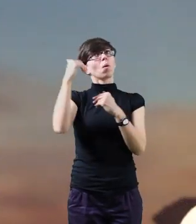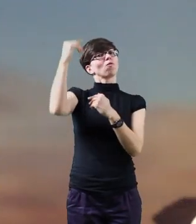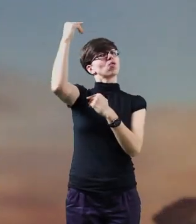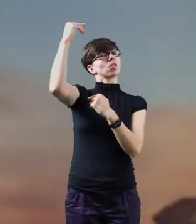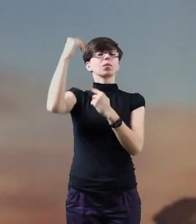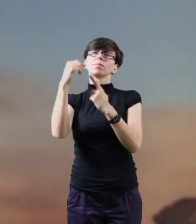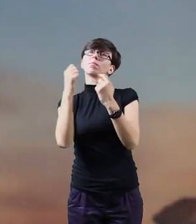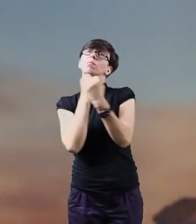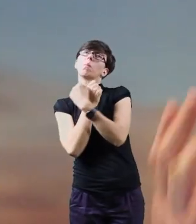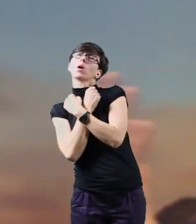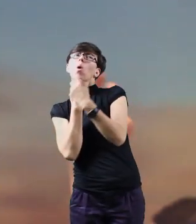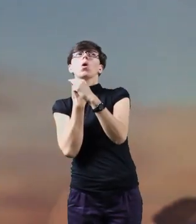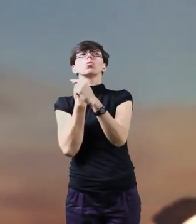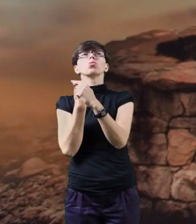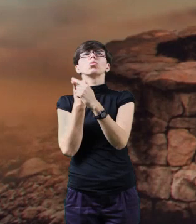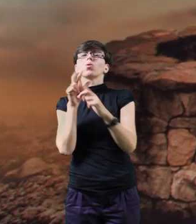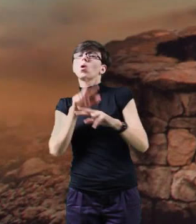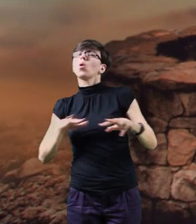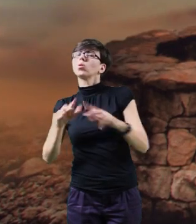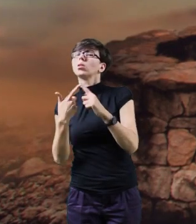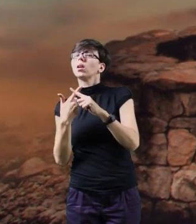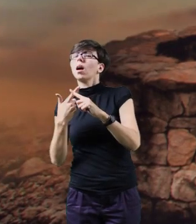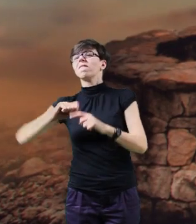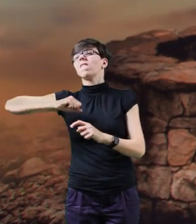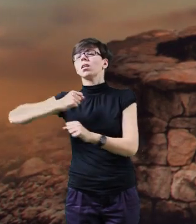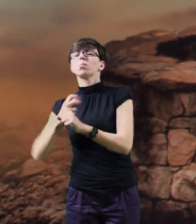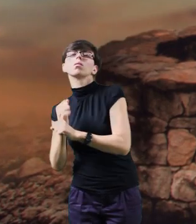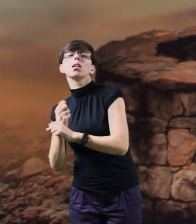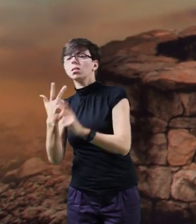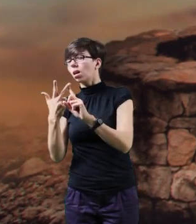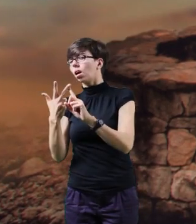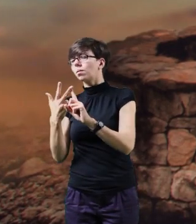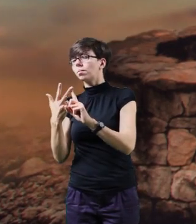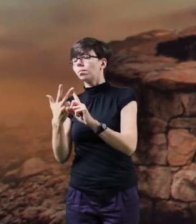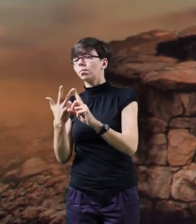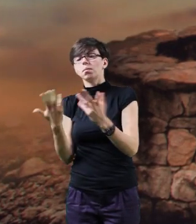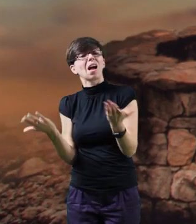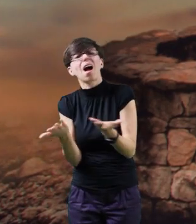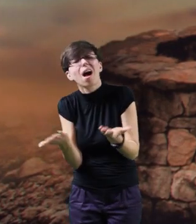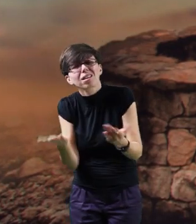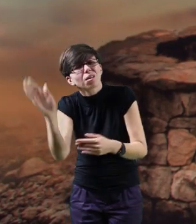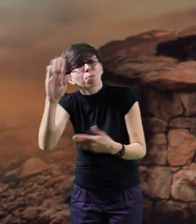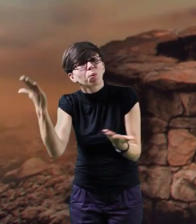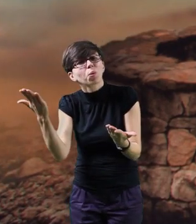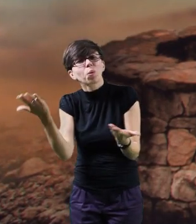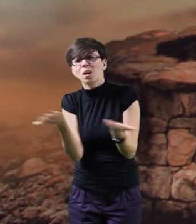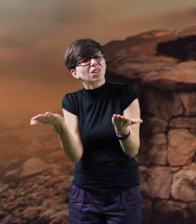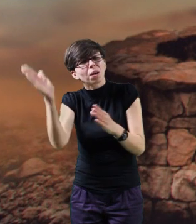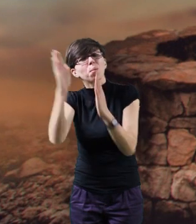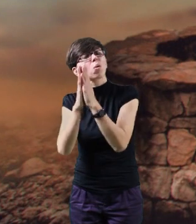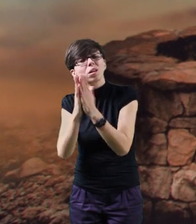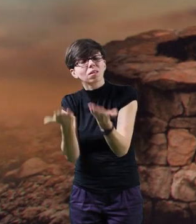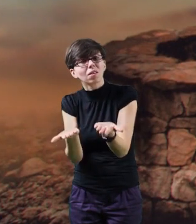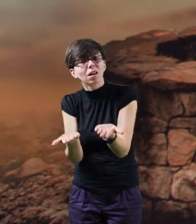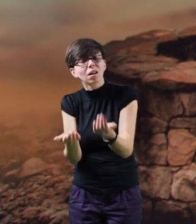chwilę wbili Byśmy może na wyższy poziom powiedziałbyś miłość ciepło rodzinne fajny klimat w pracy